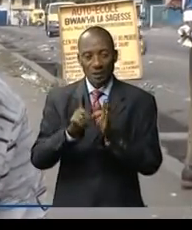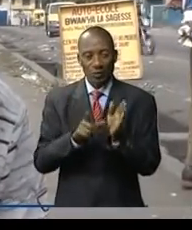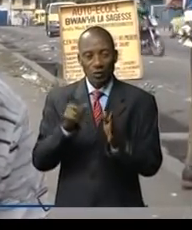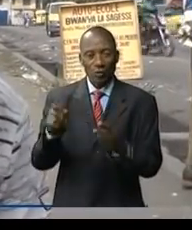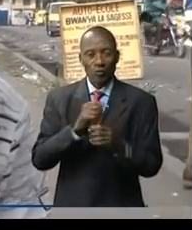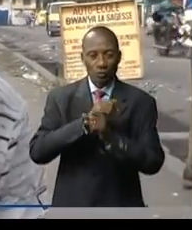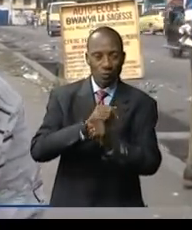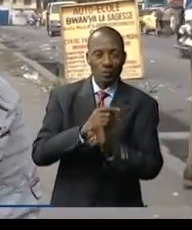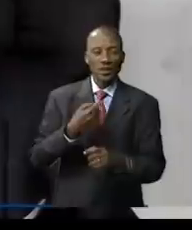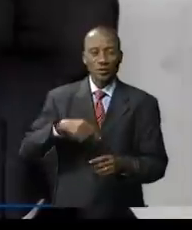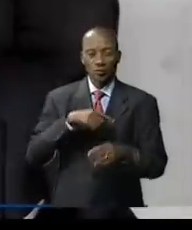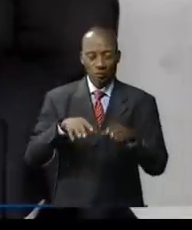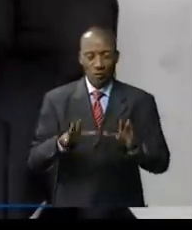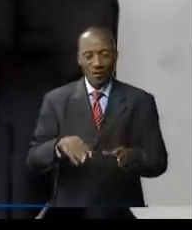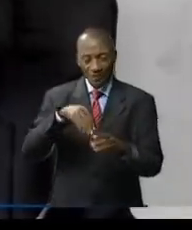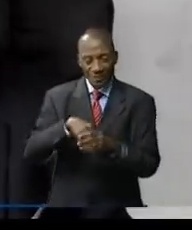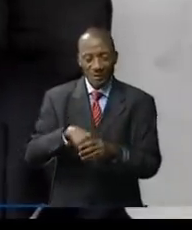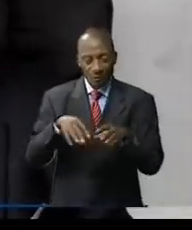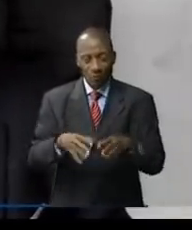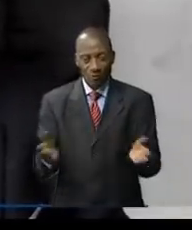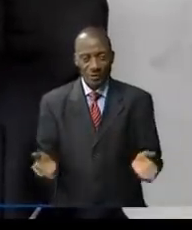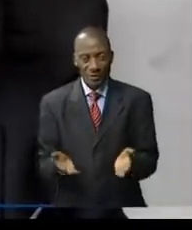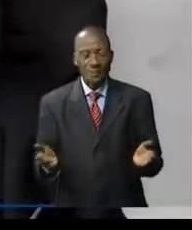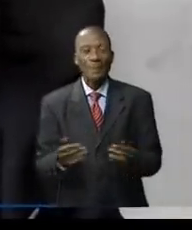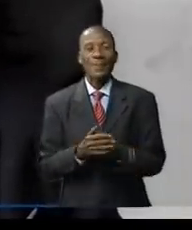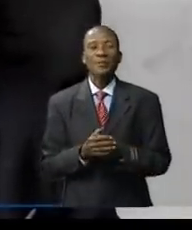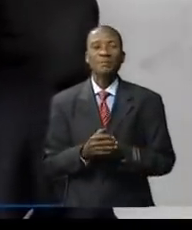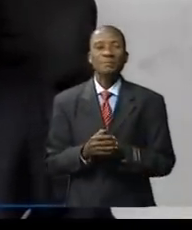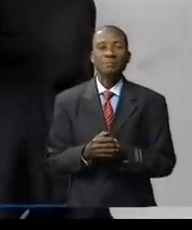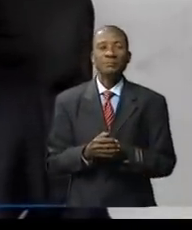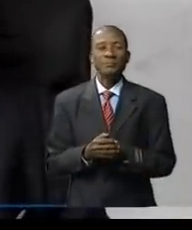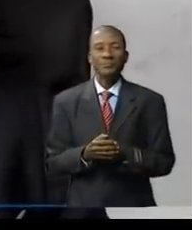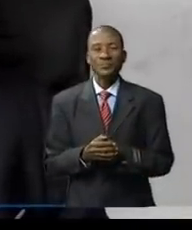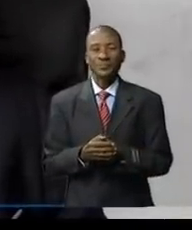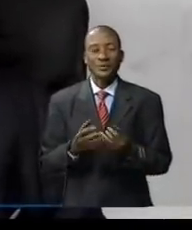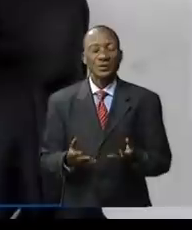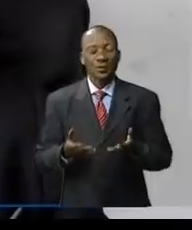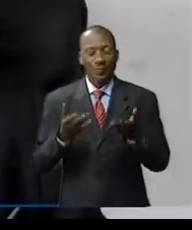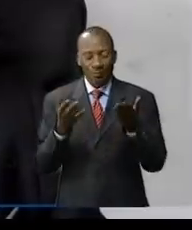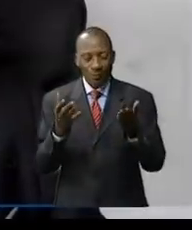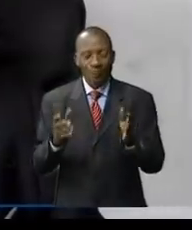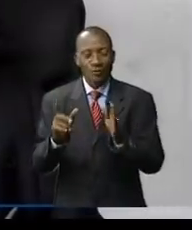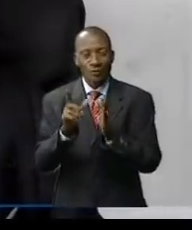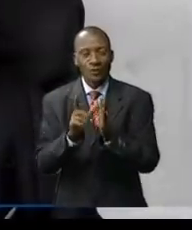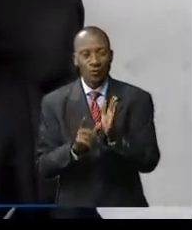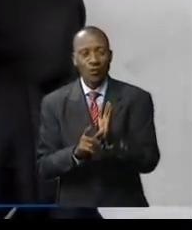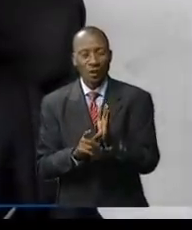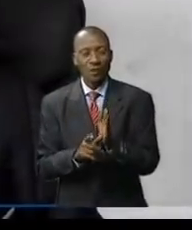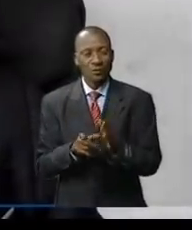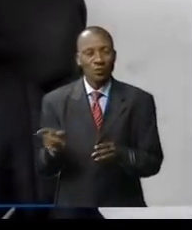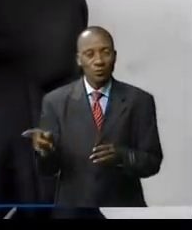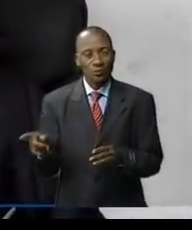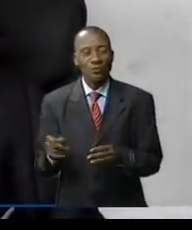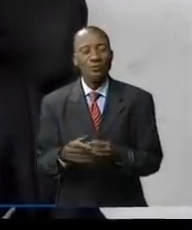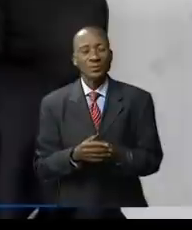nous, les Congolais de la RDC. Note que cette proposition de loi porte en elle-même les germes de l'inconstitutionnalité, mais aussi des germes